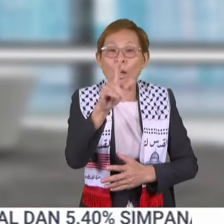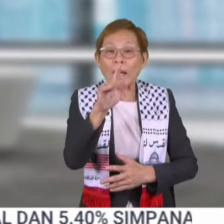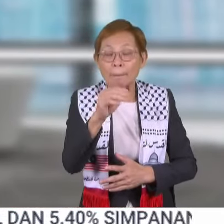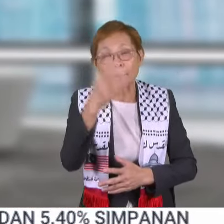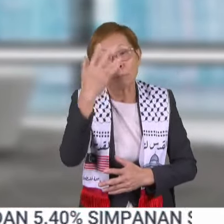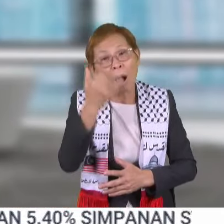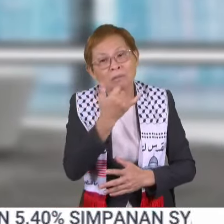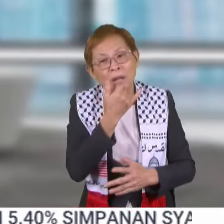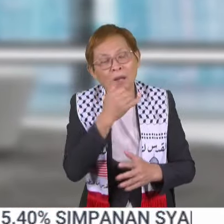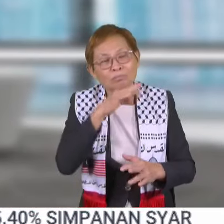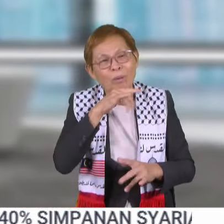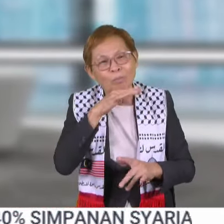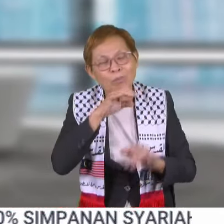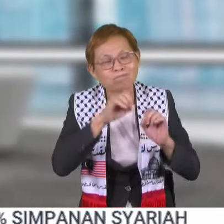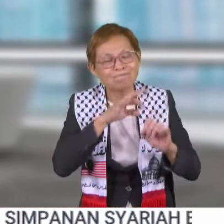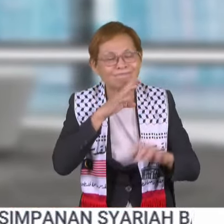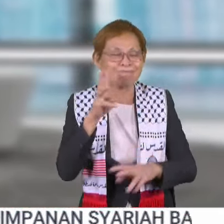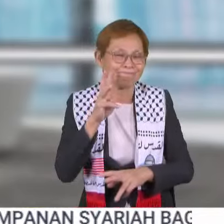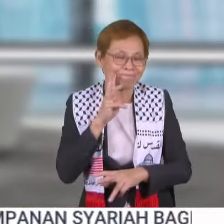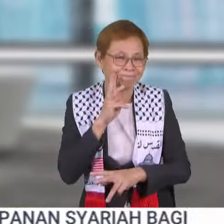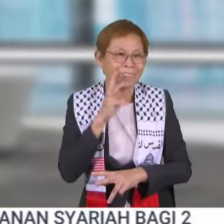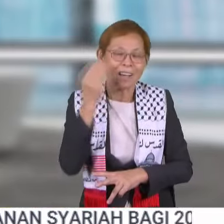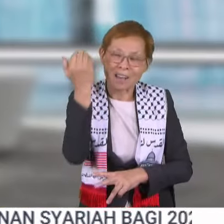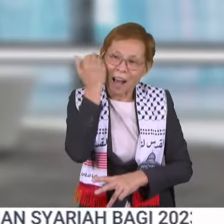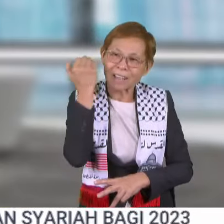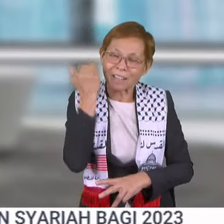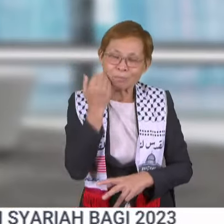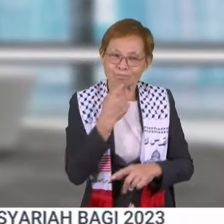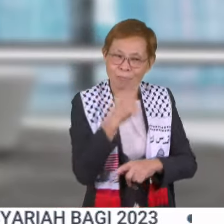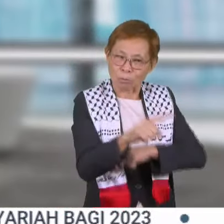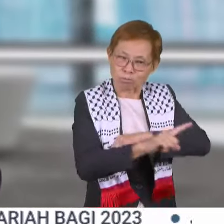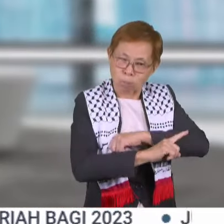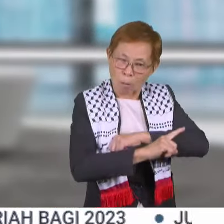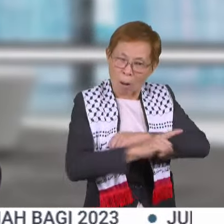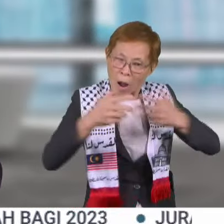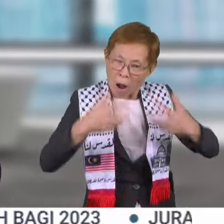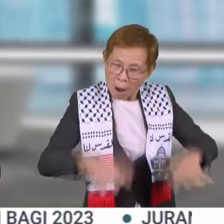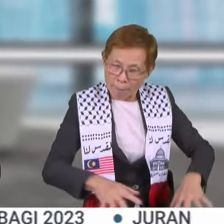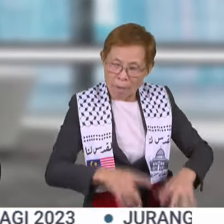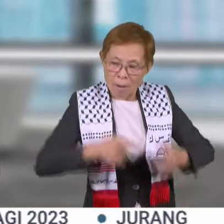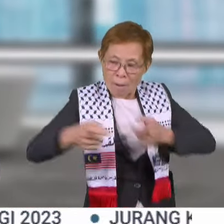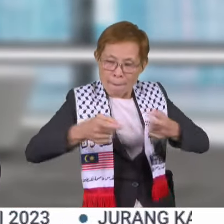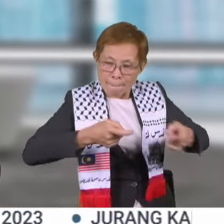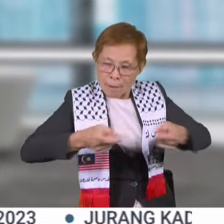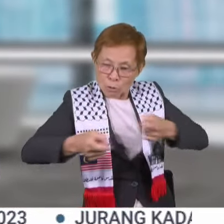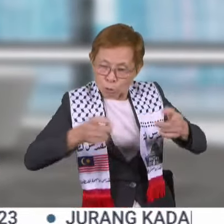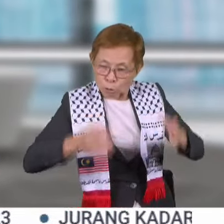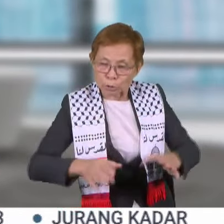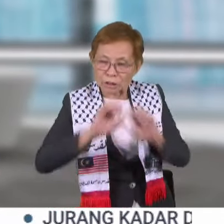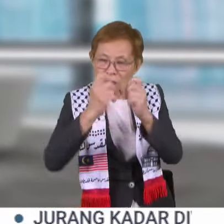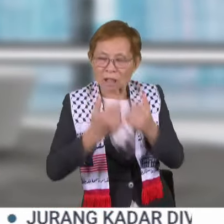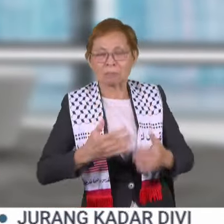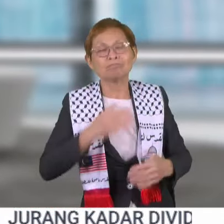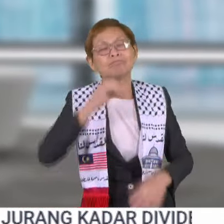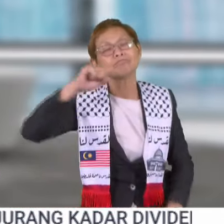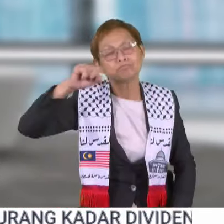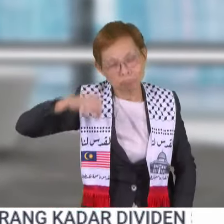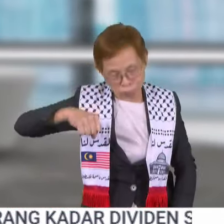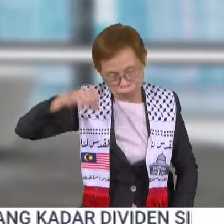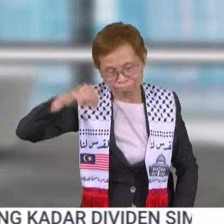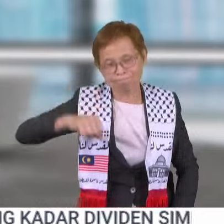kesalahan pencemaran air Hakim Mirza Mohamad menjatuhkan hukuman tersebut selepas pengurus Syarikat berkenaan mengaku bersalah